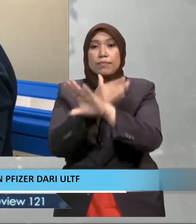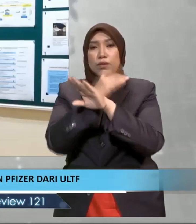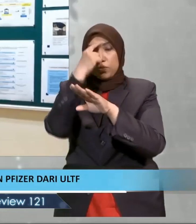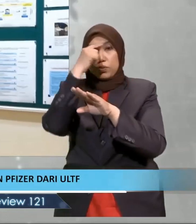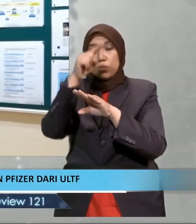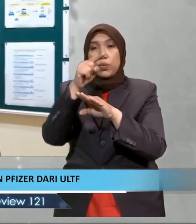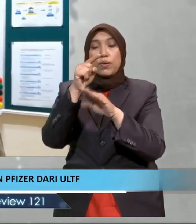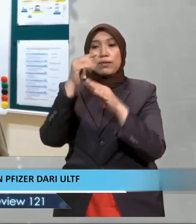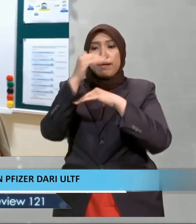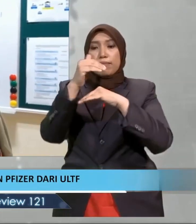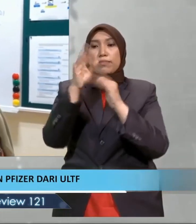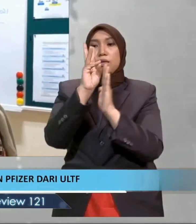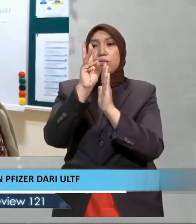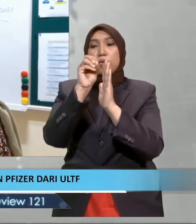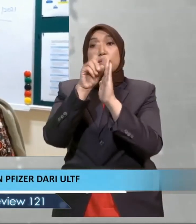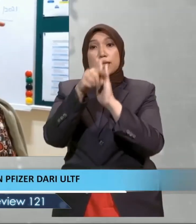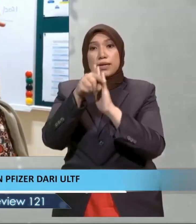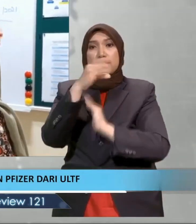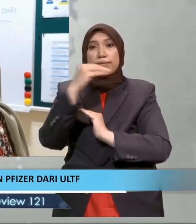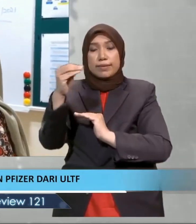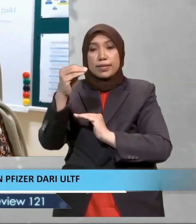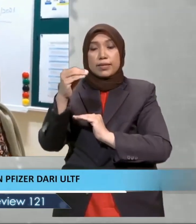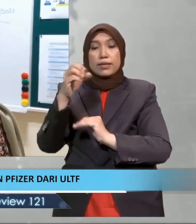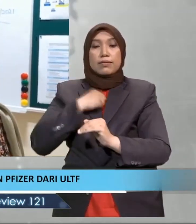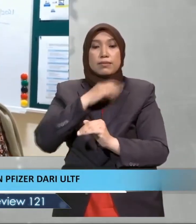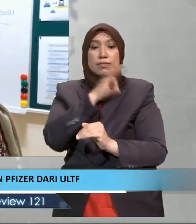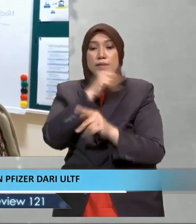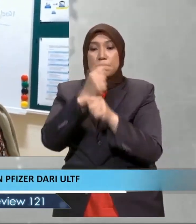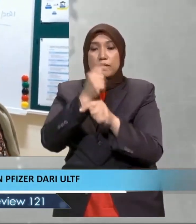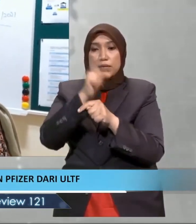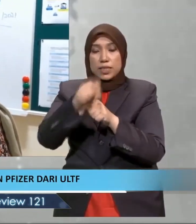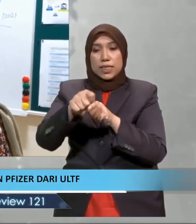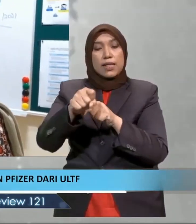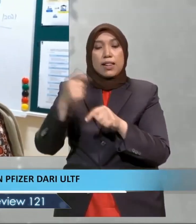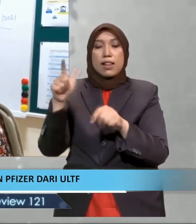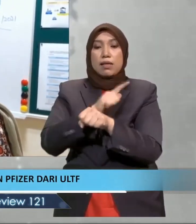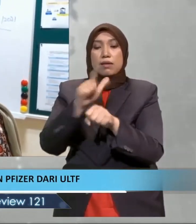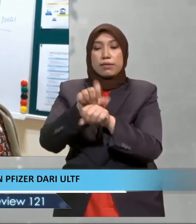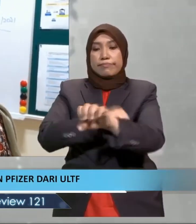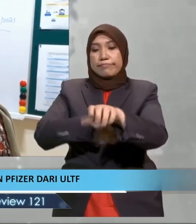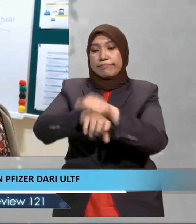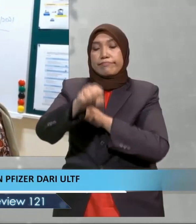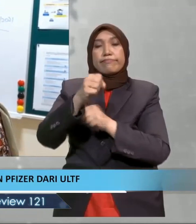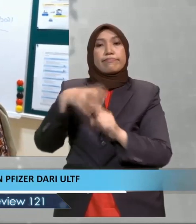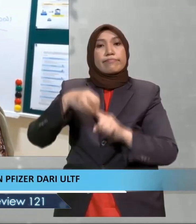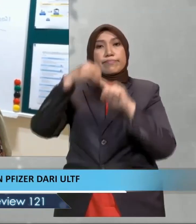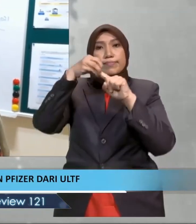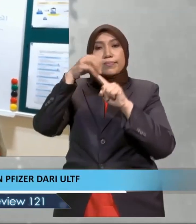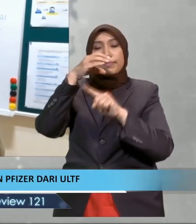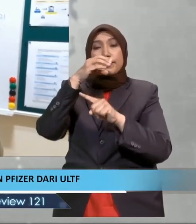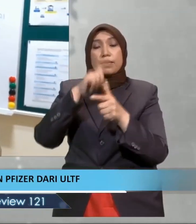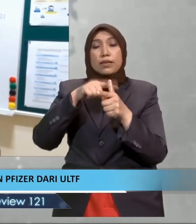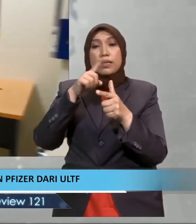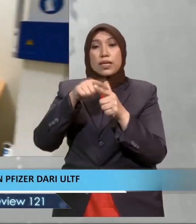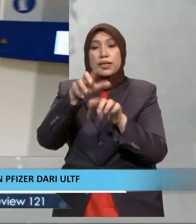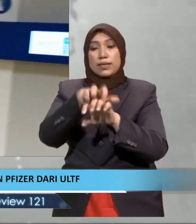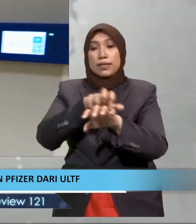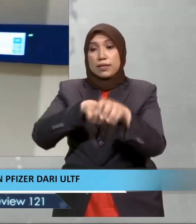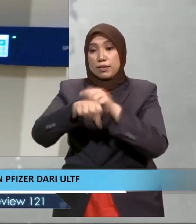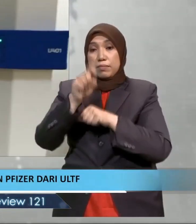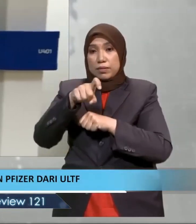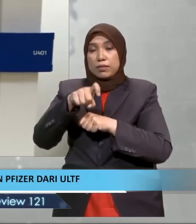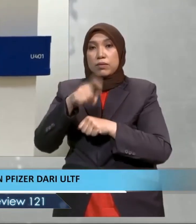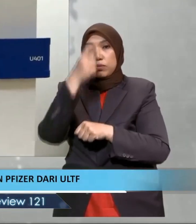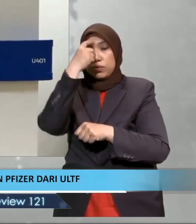saat. Pegawai farmasi bertugas diwajibkan memakai kelengkapan sarung tangan khas atau cryo glove dan